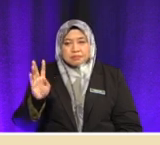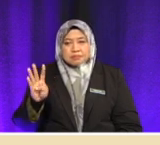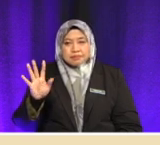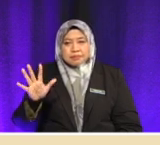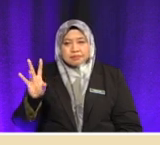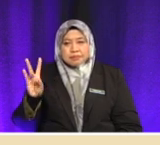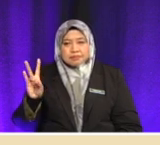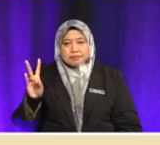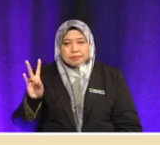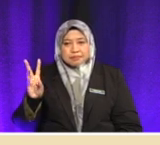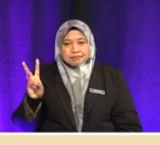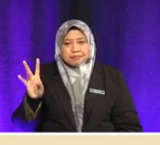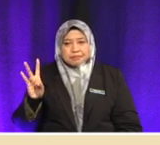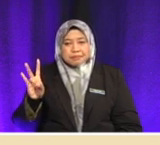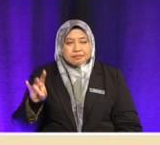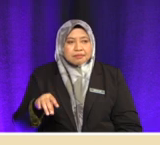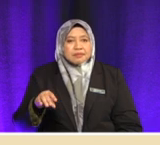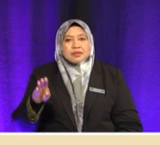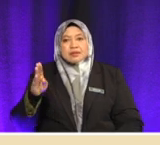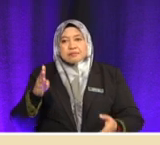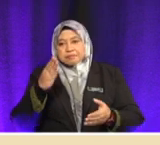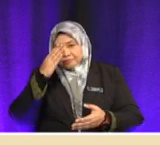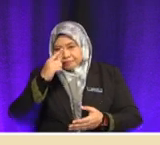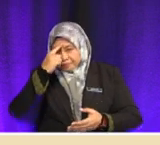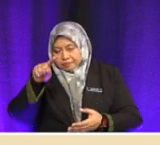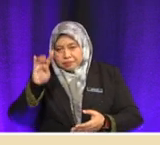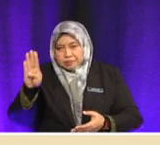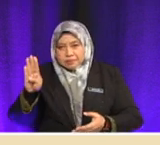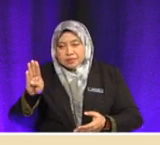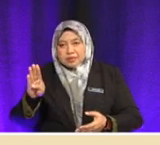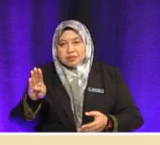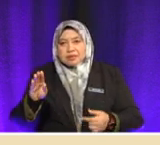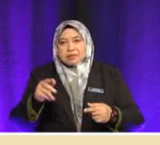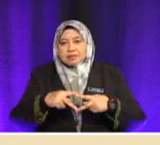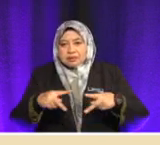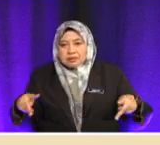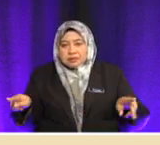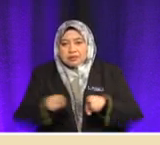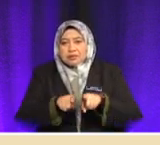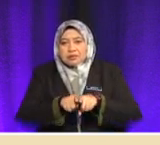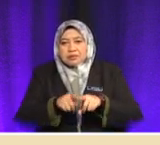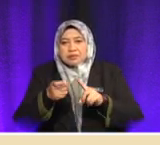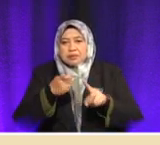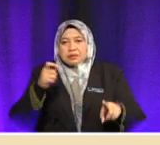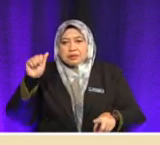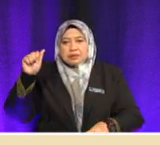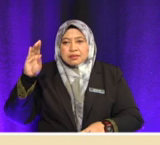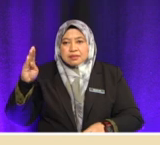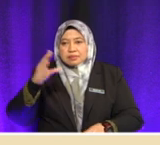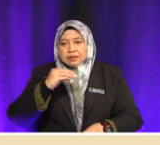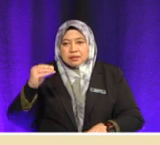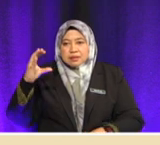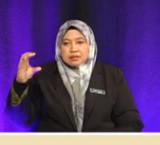Kemudian untuk Bi bagi titik y jaraknya sama garis AB dan CD baby